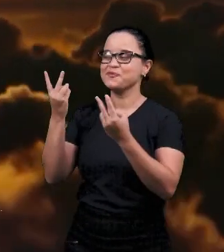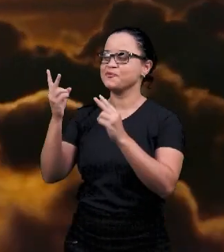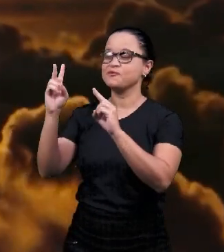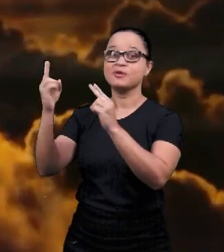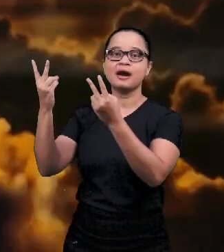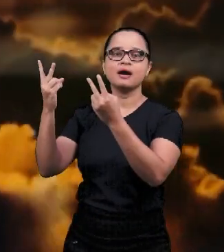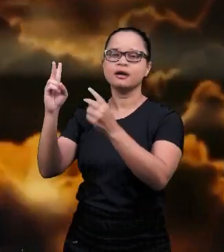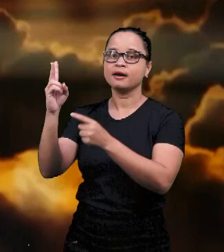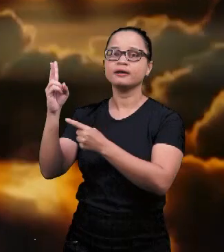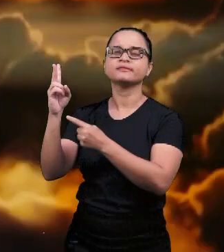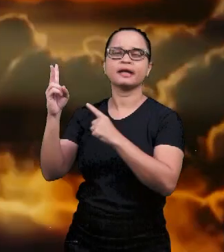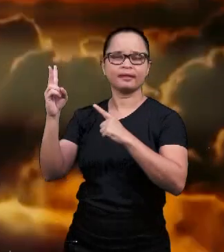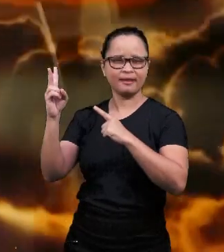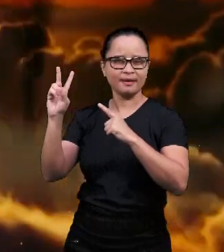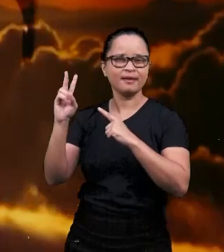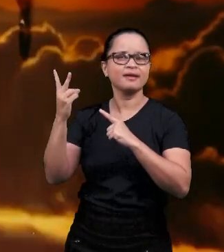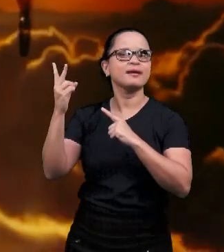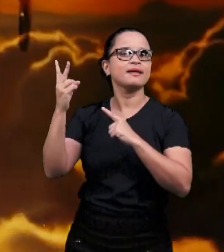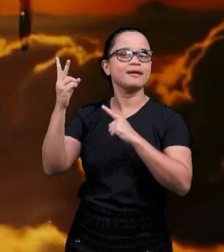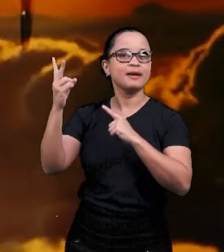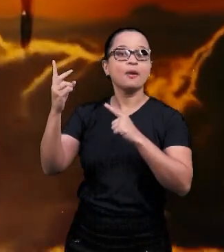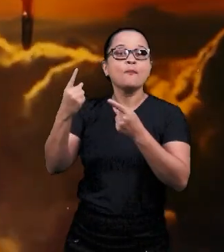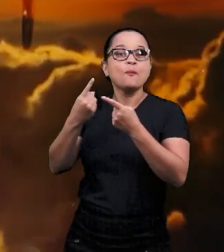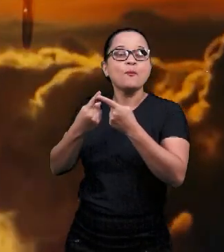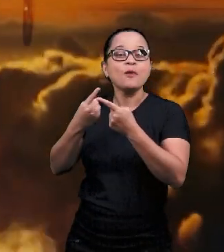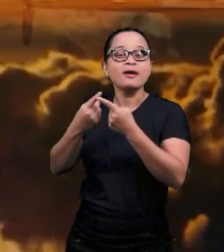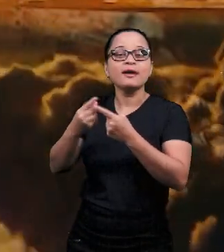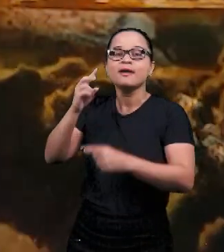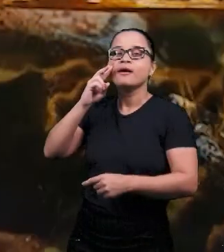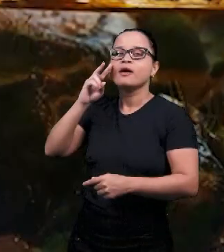Сия есть песнь победы.